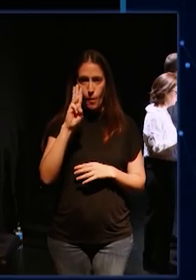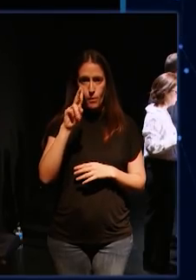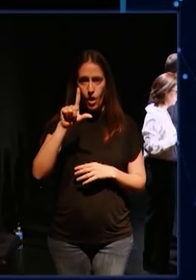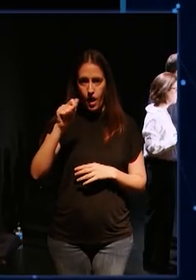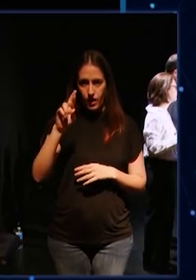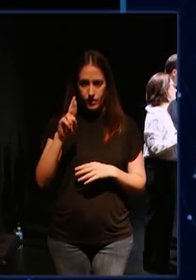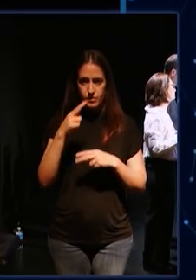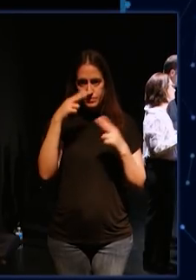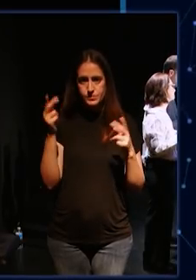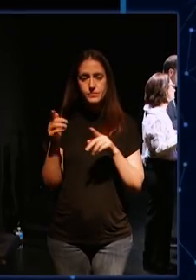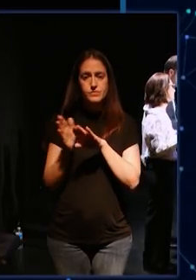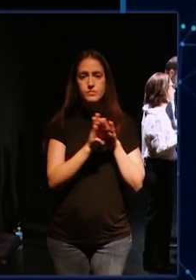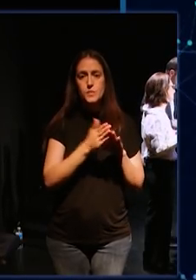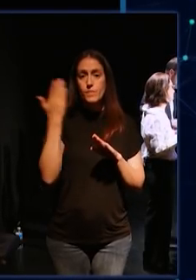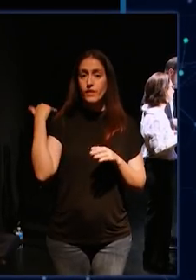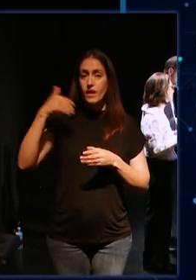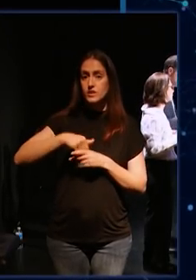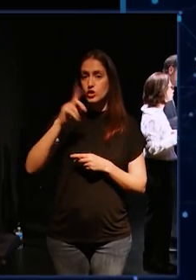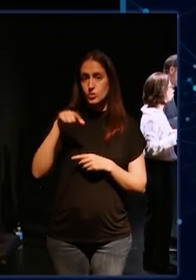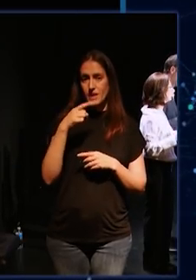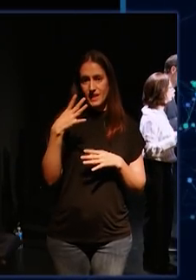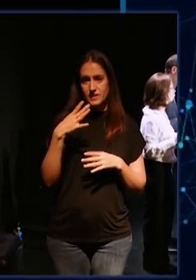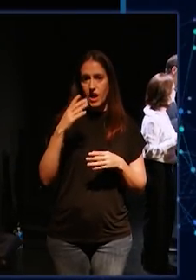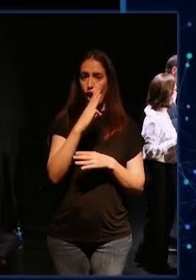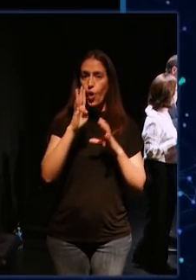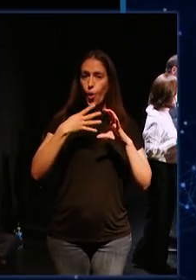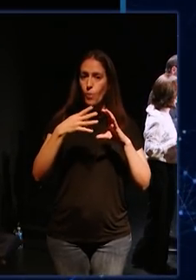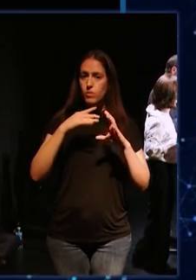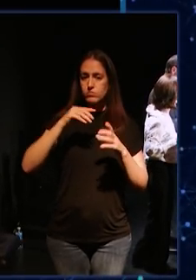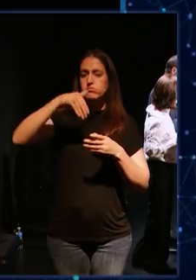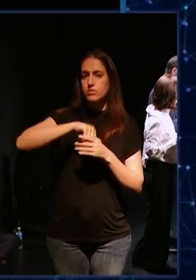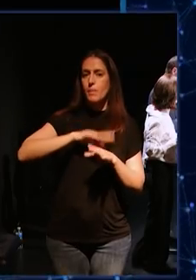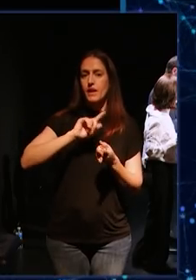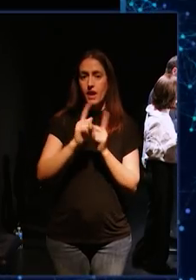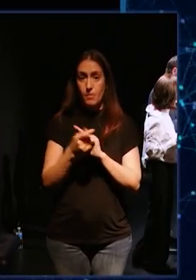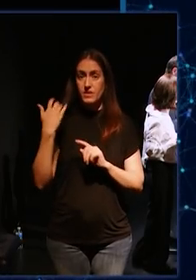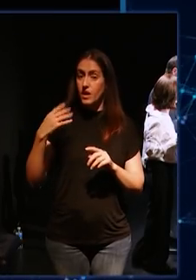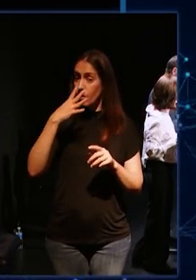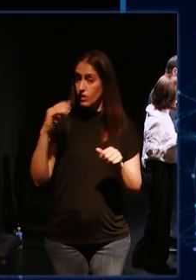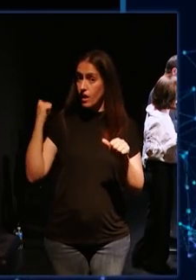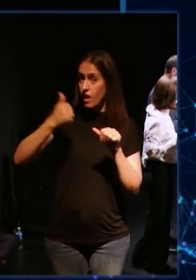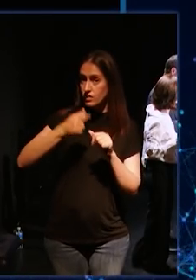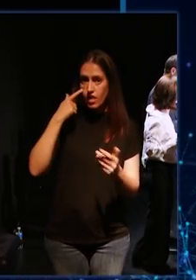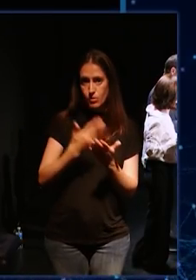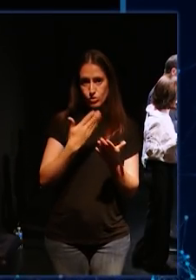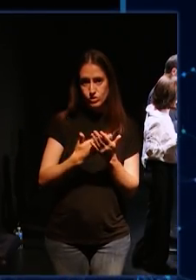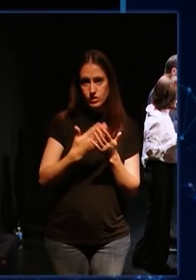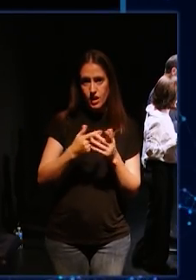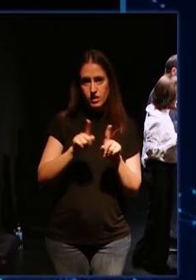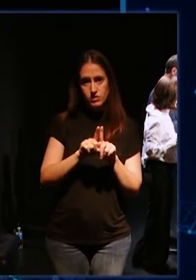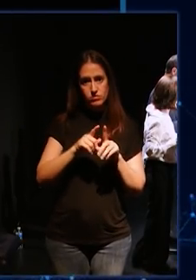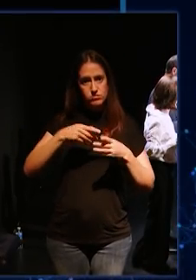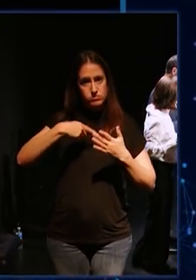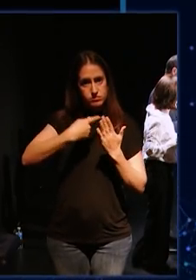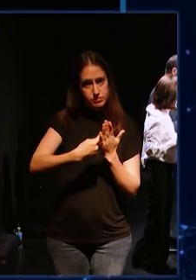A les eleccions del 2015, la CUP va ser la candidatura del canvi. Com hem demostrat al llarg d'aquests 4 anys, al posar a l'agenda